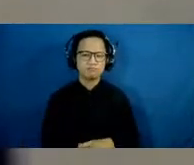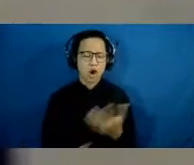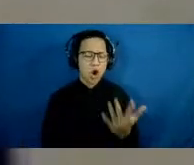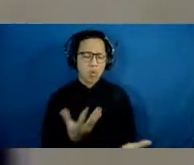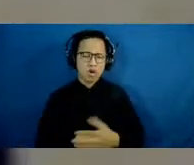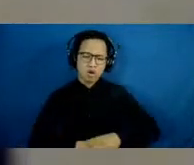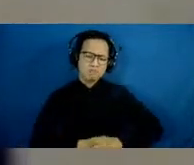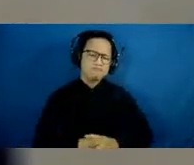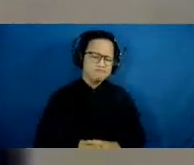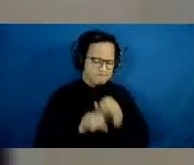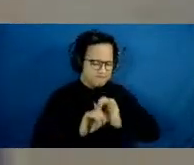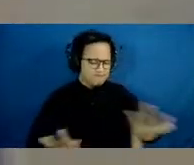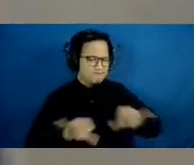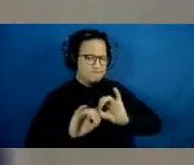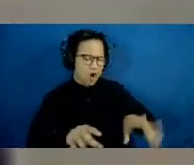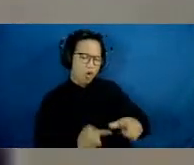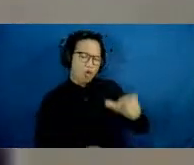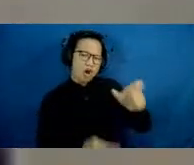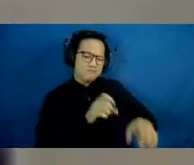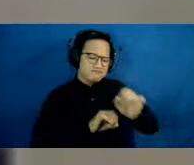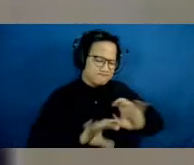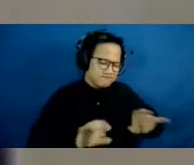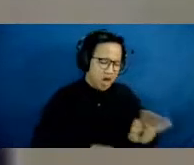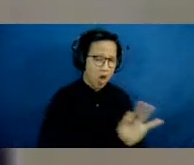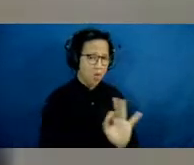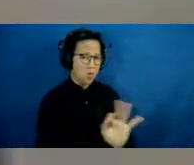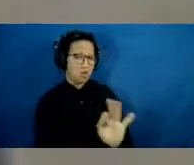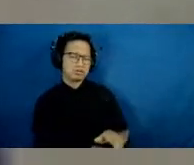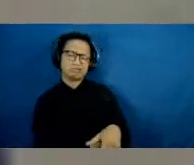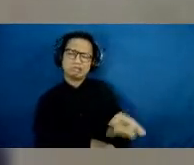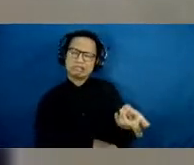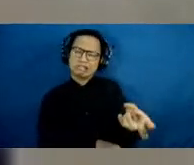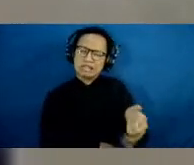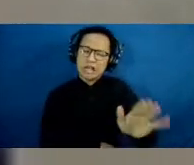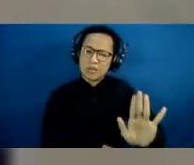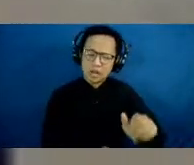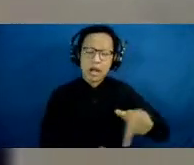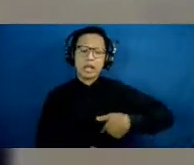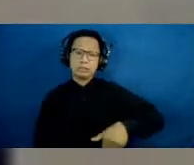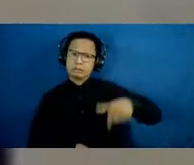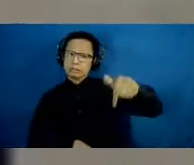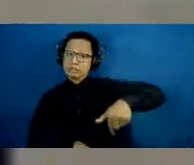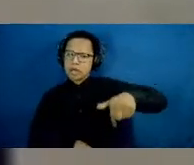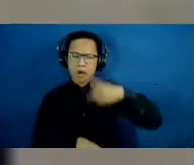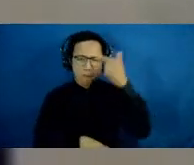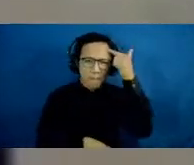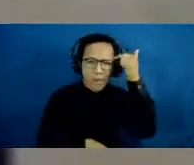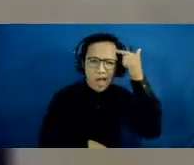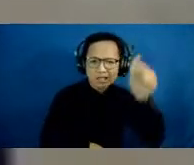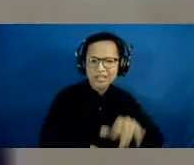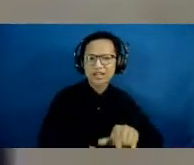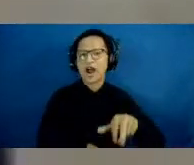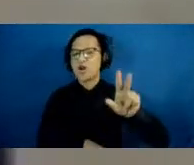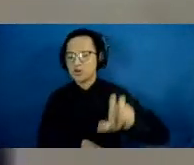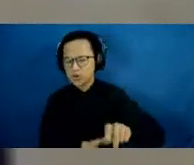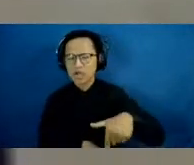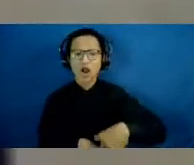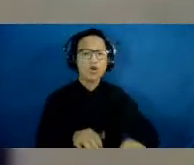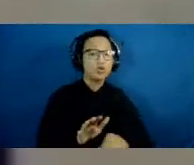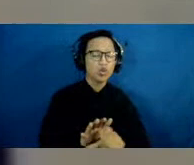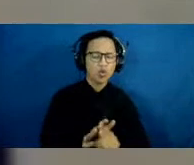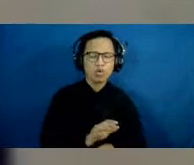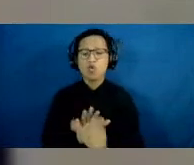lebih banyak diterapkannya dari sisi jualannya aja gitu ya. Tapi sekarang kita harus mulai belajar nih, kalau misalnya UMKM yang baru-baru memulai,